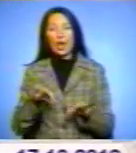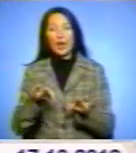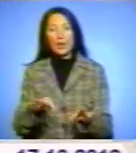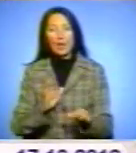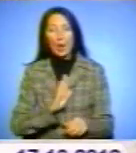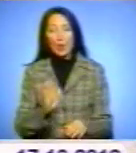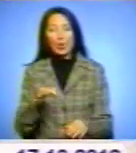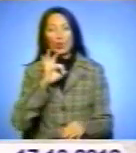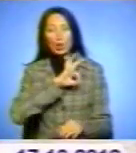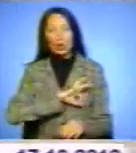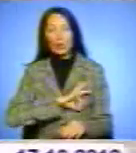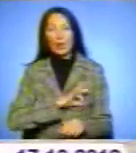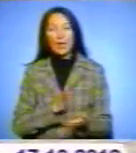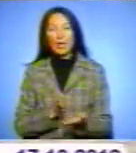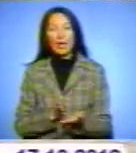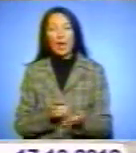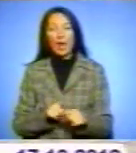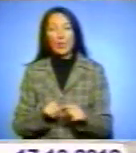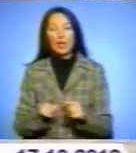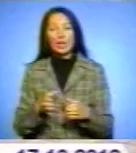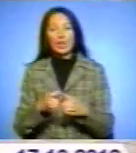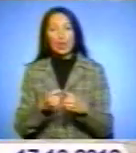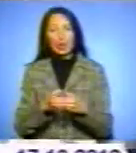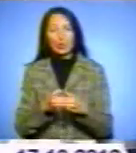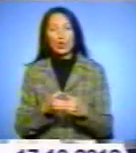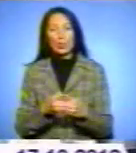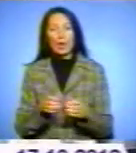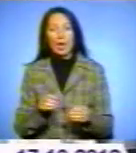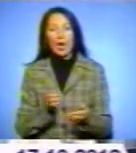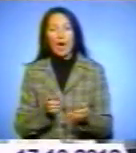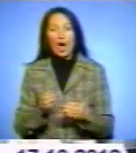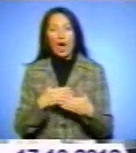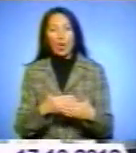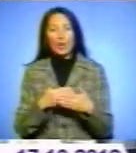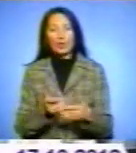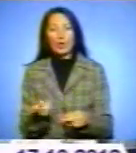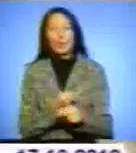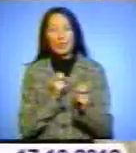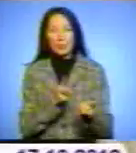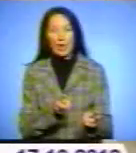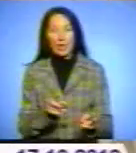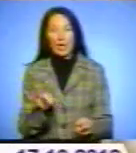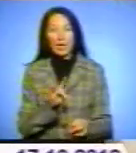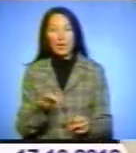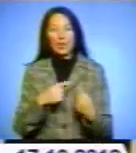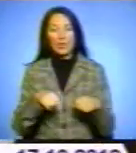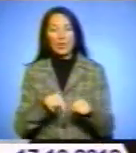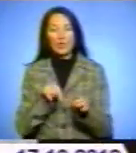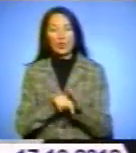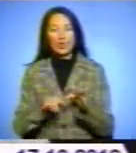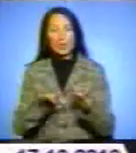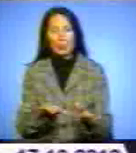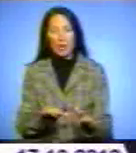користуванні оперативних служб, підрозділів громадської безпеки, слідства, районних відділів внутрішніх справ. За традицією, транспортні